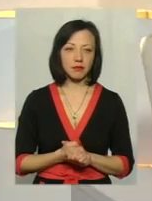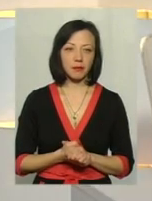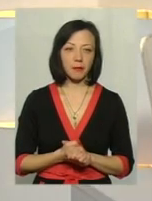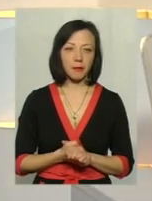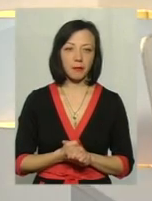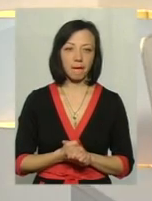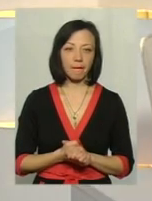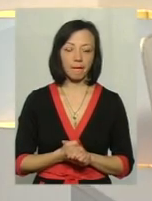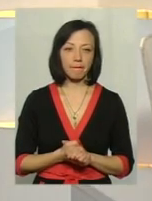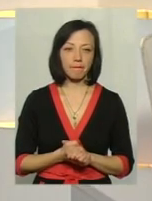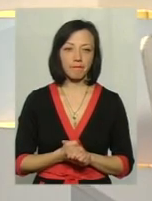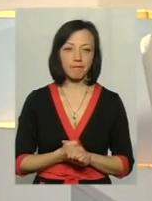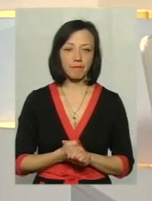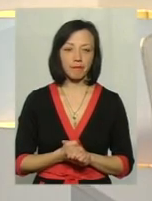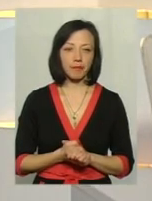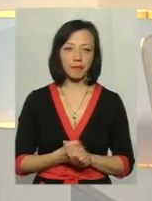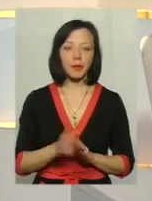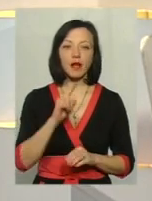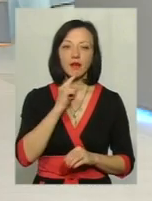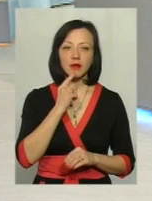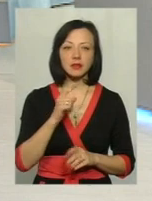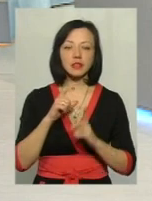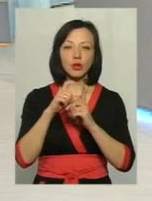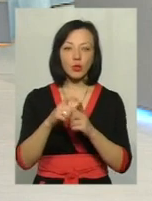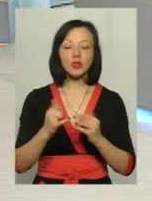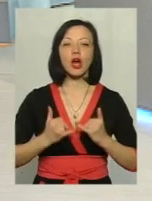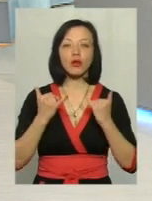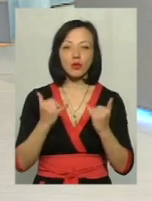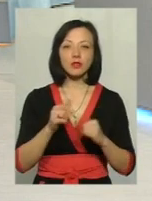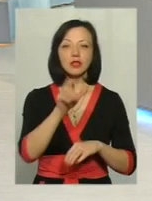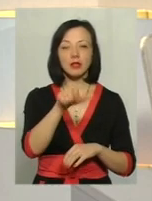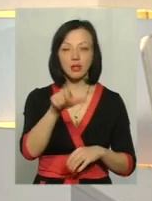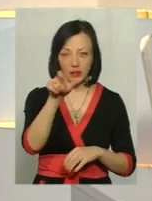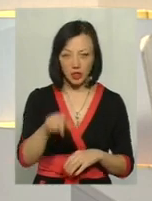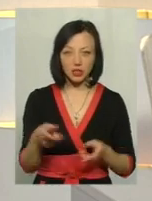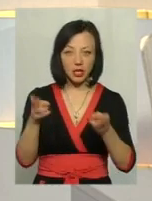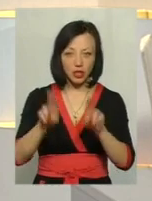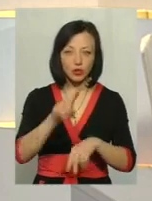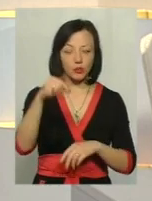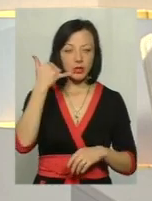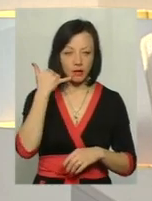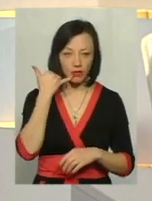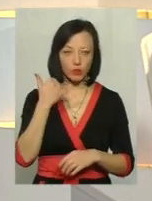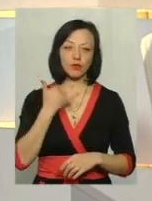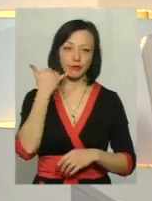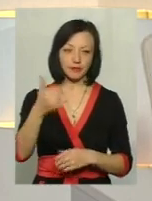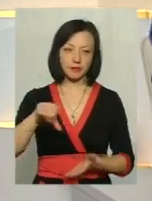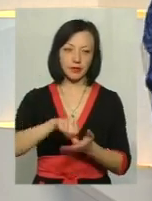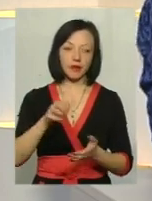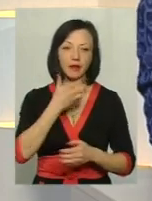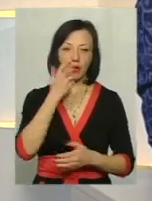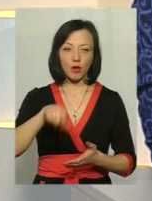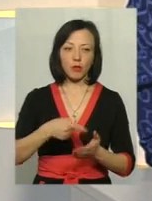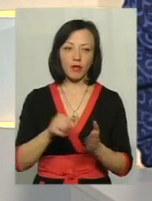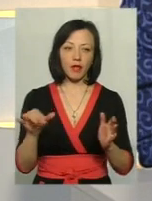Нараховані тарифи за гарячу воду. Так важко сказати, що шановний глядач, будь ласка, залиште телефон, з вами зв'яжуться представники теплокомуненерго.